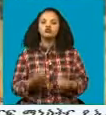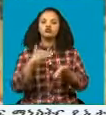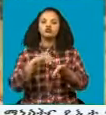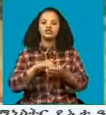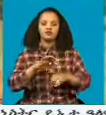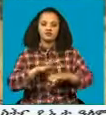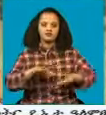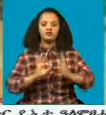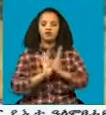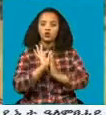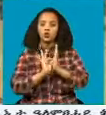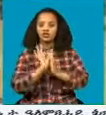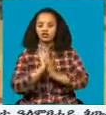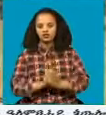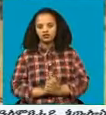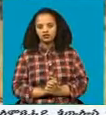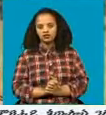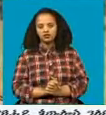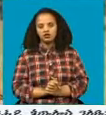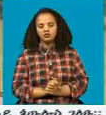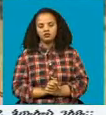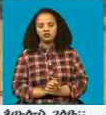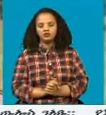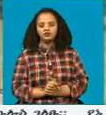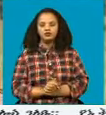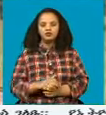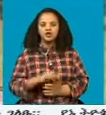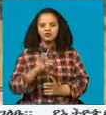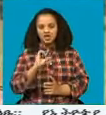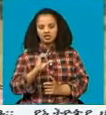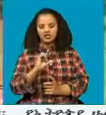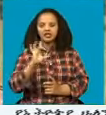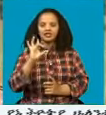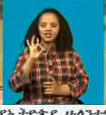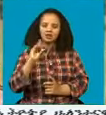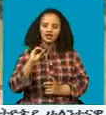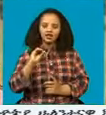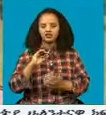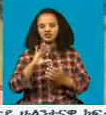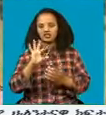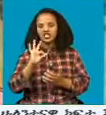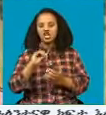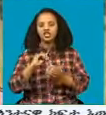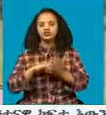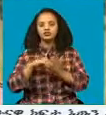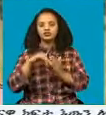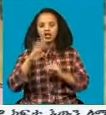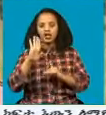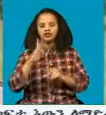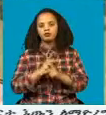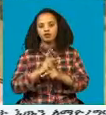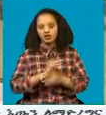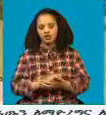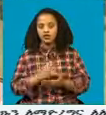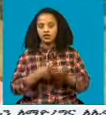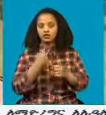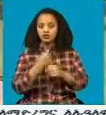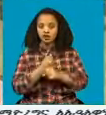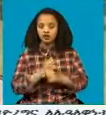ሄክታሮች የሚቆጠር ቢያንስ ከ89,000 ኩንታል በላይ ዘር ይጠበቃል። ያን